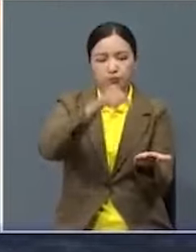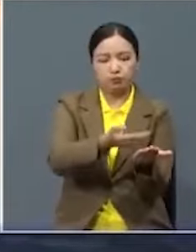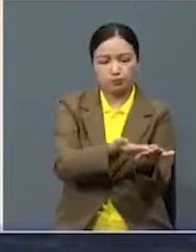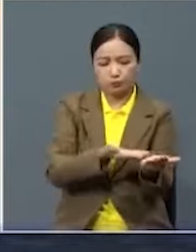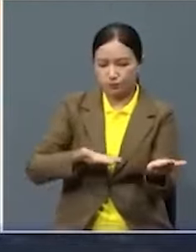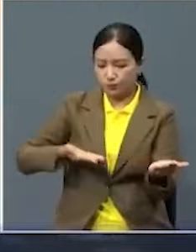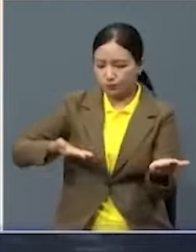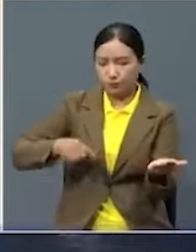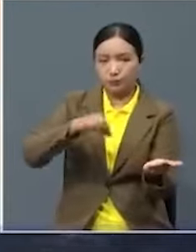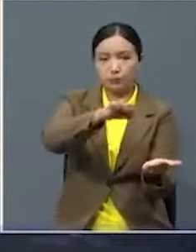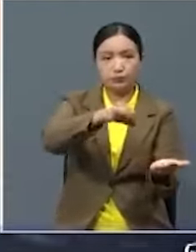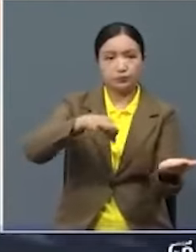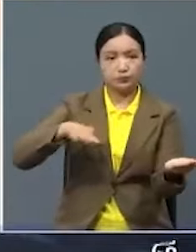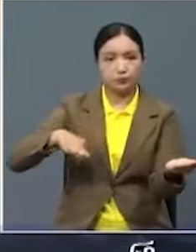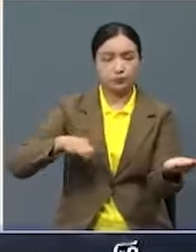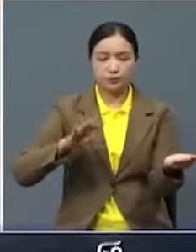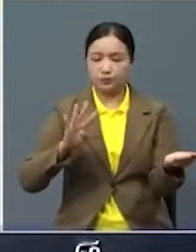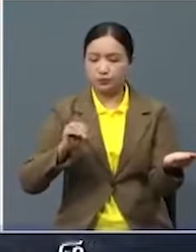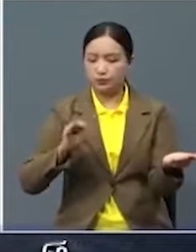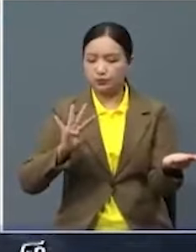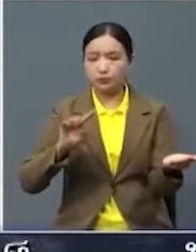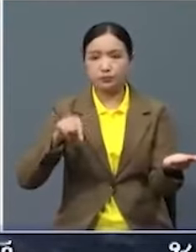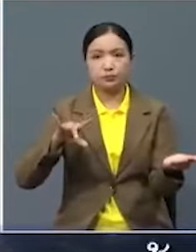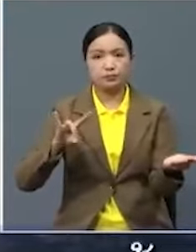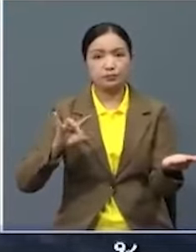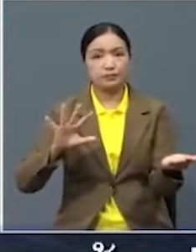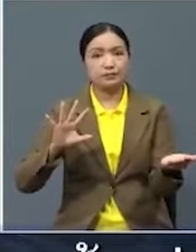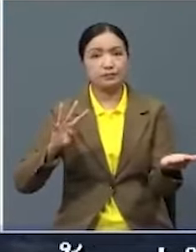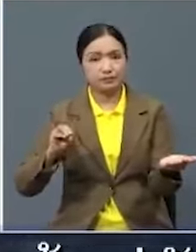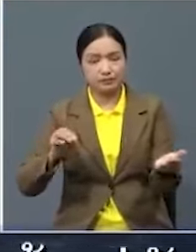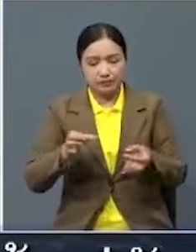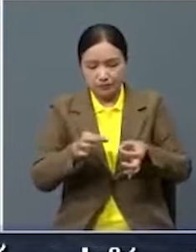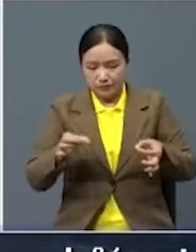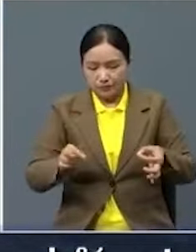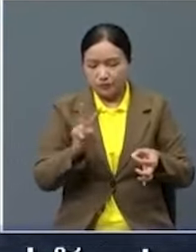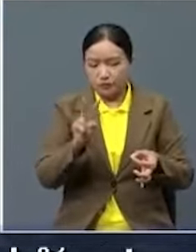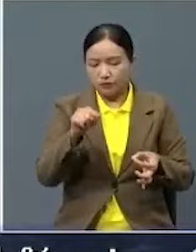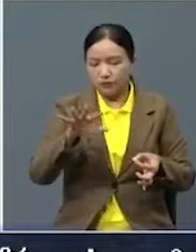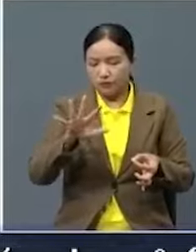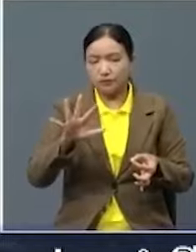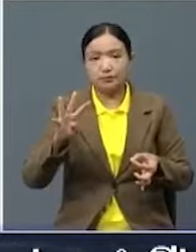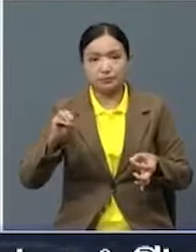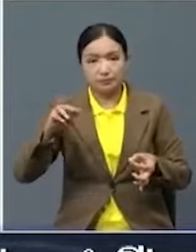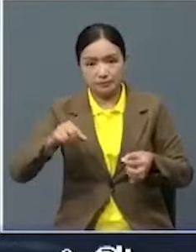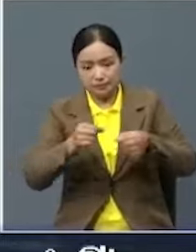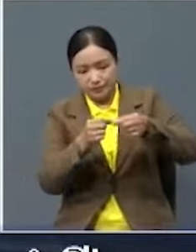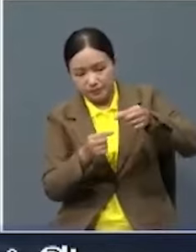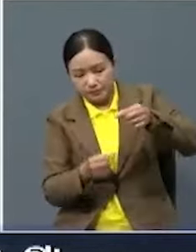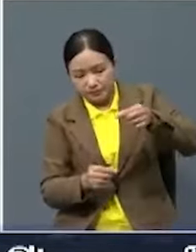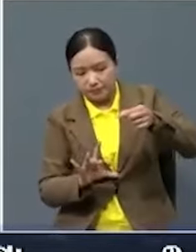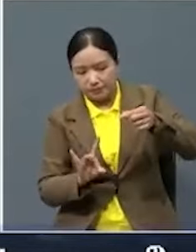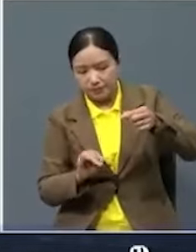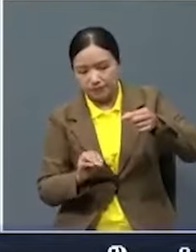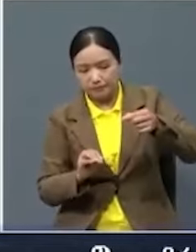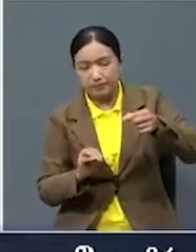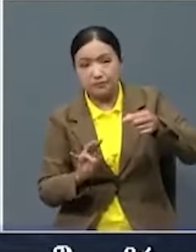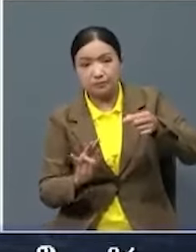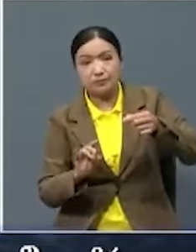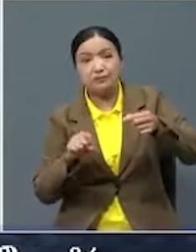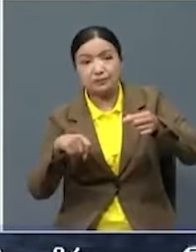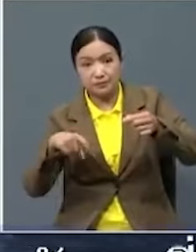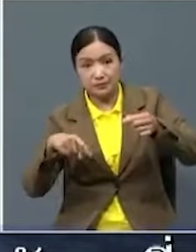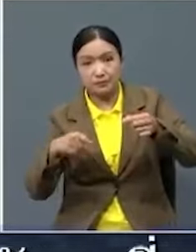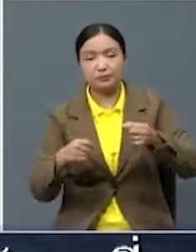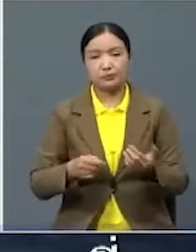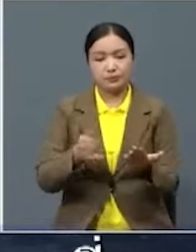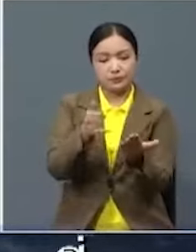าว 44.85 เมตรความกว้าง 2.58 เมตรความลึก87เซนติเมตรโดยมีการใช้กำลัง